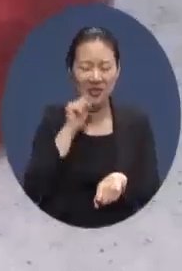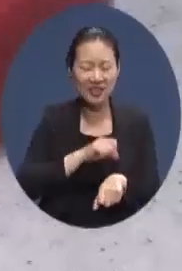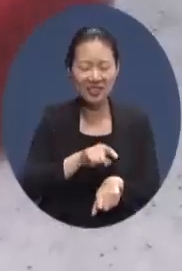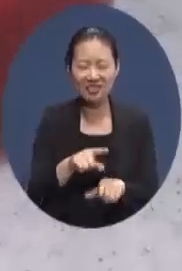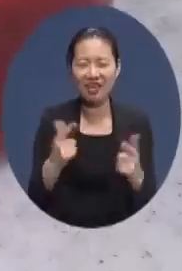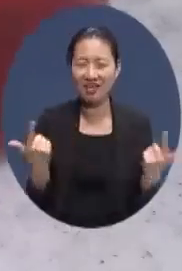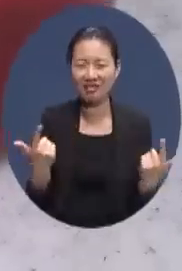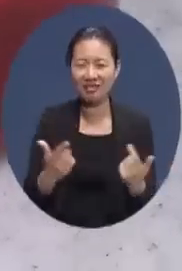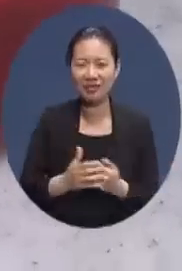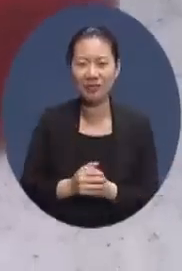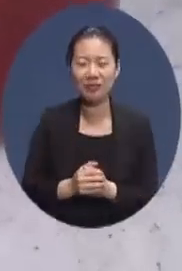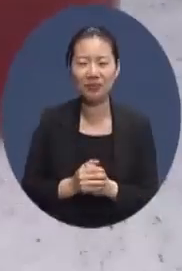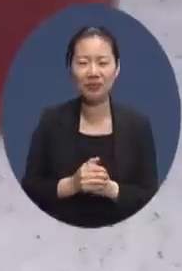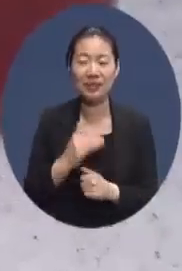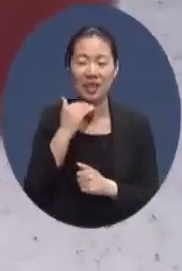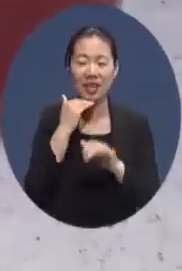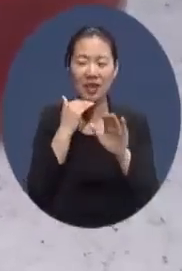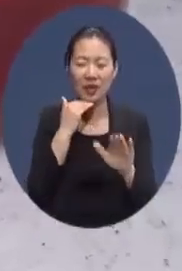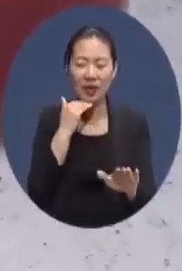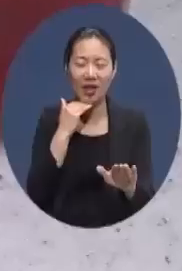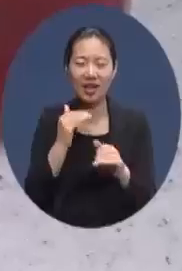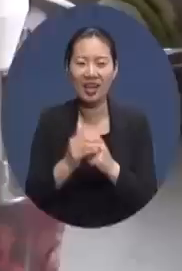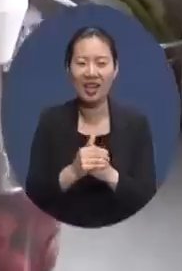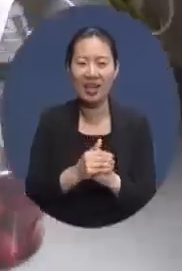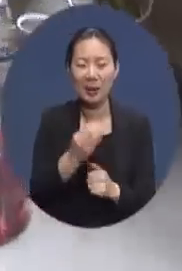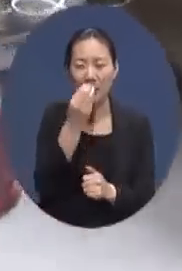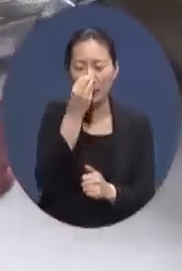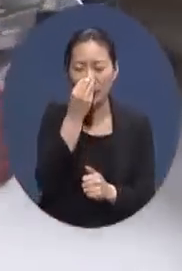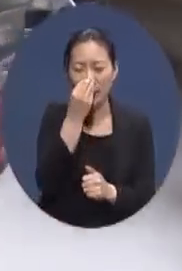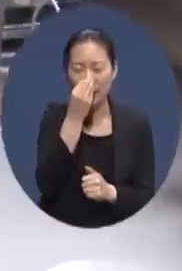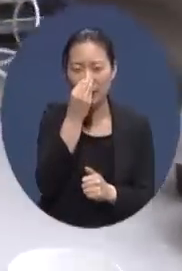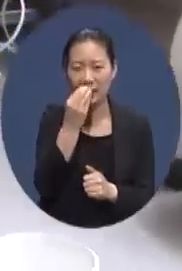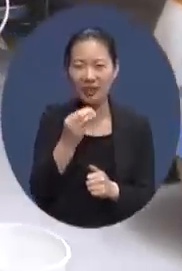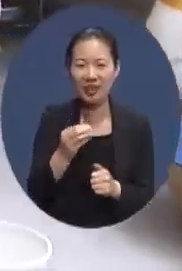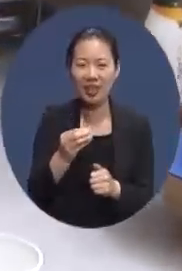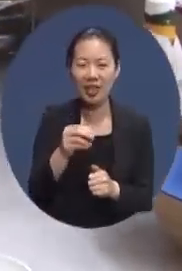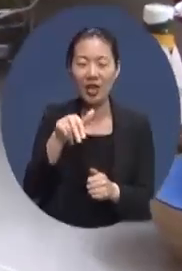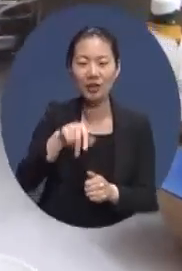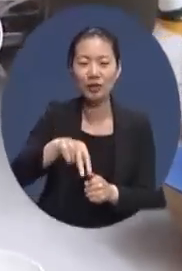게 아니라. 자, 잠시 후에 후식으로 딸기 주스를 만드는 정성을